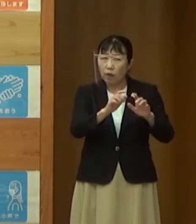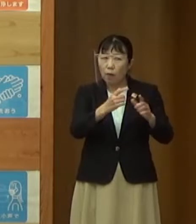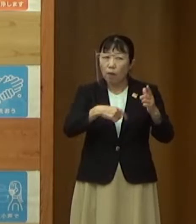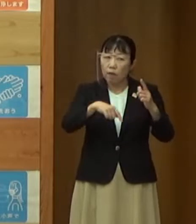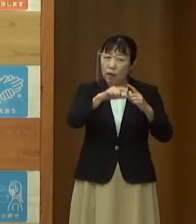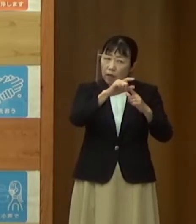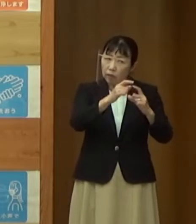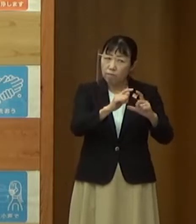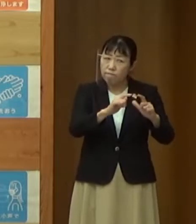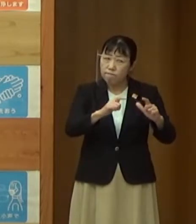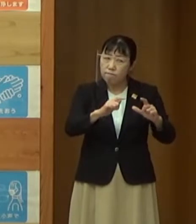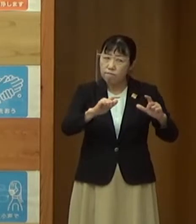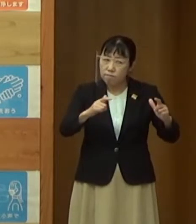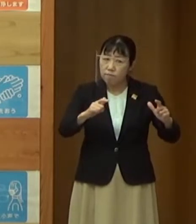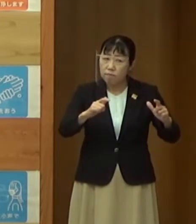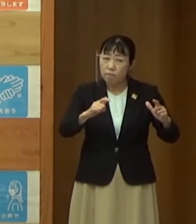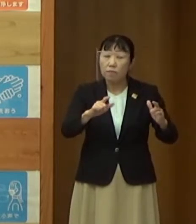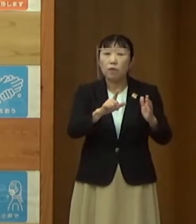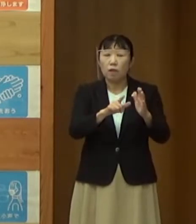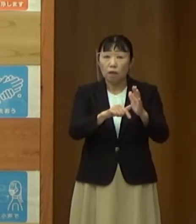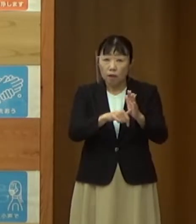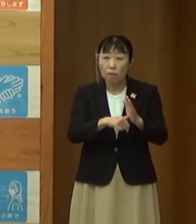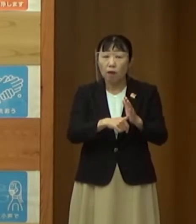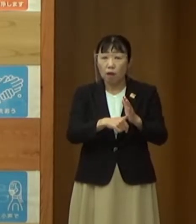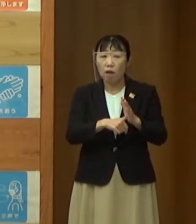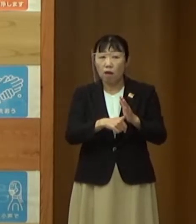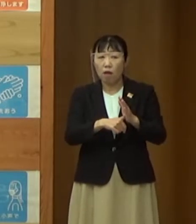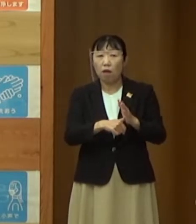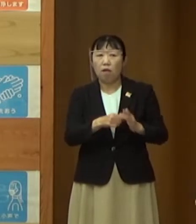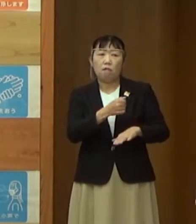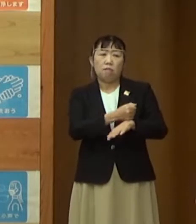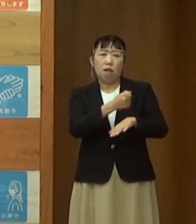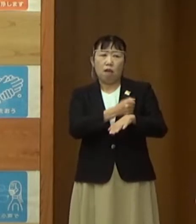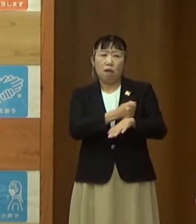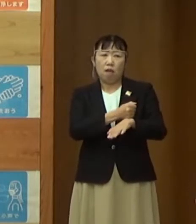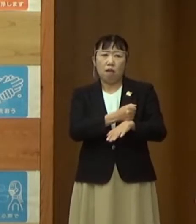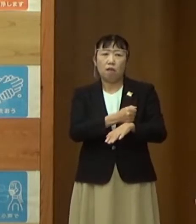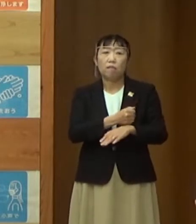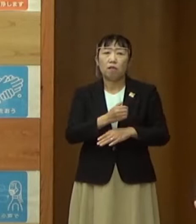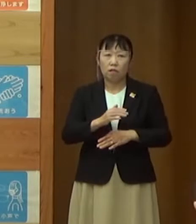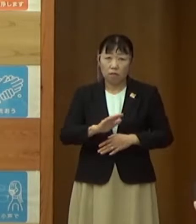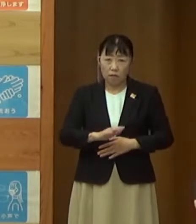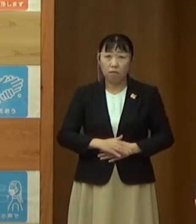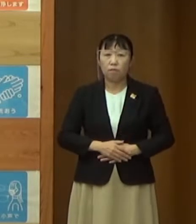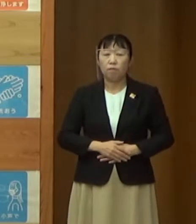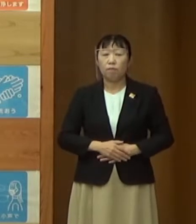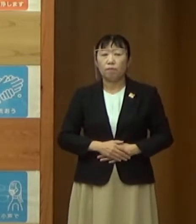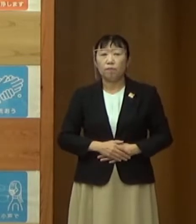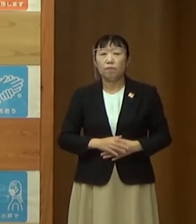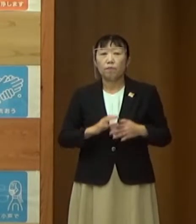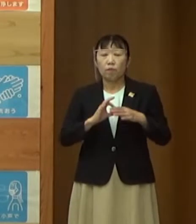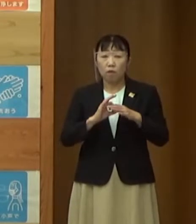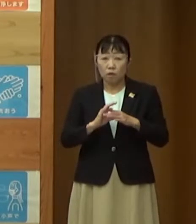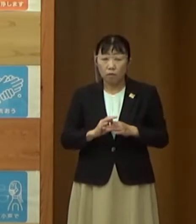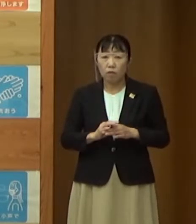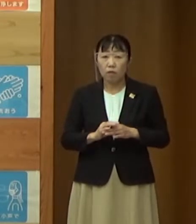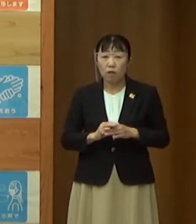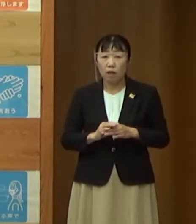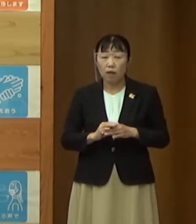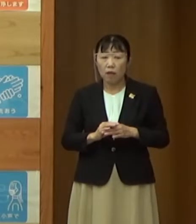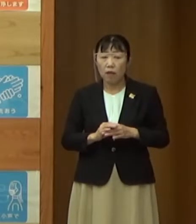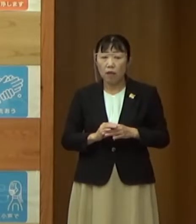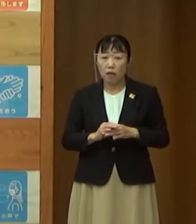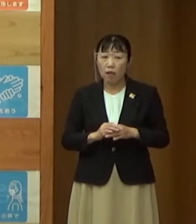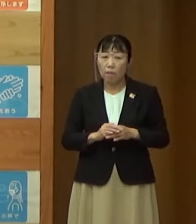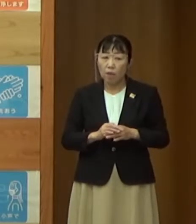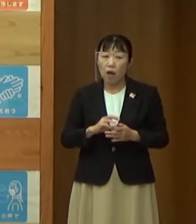く形になります。もうすでに発射台が高い状況になっています。ですので、これは引き続き